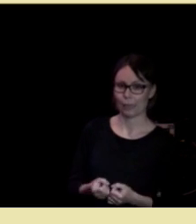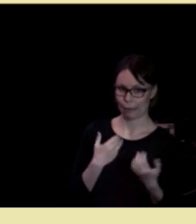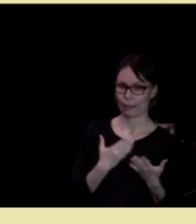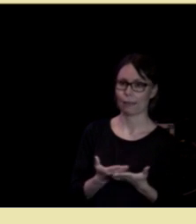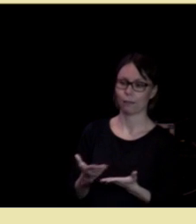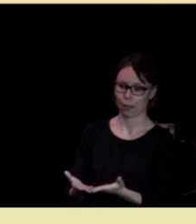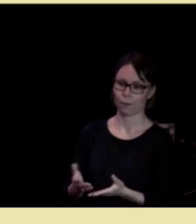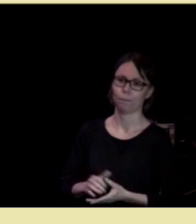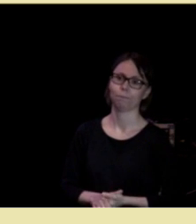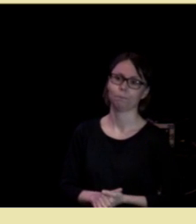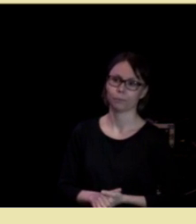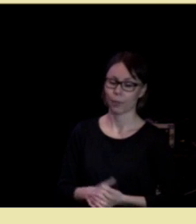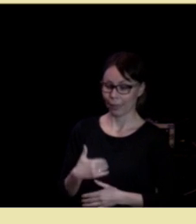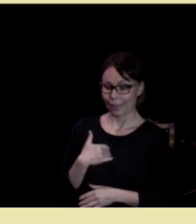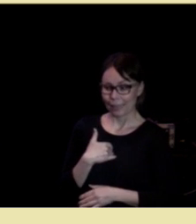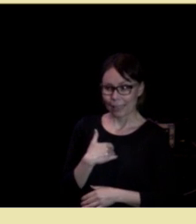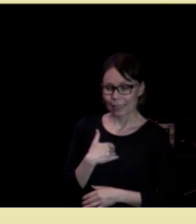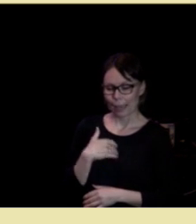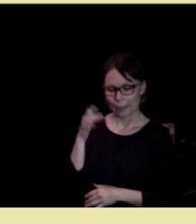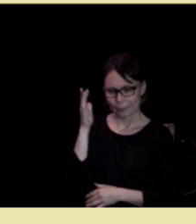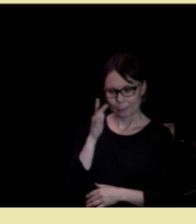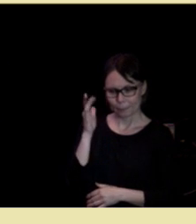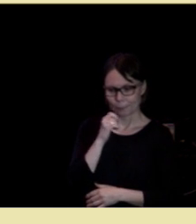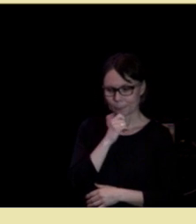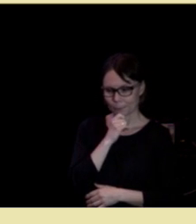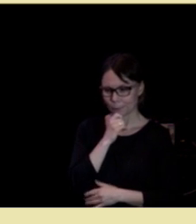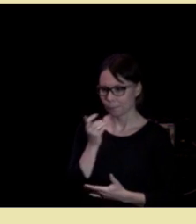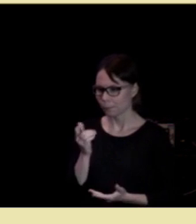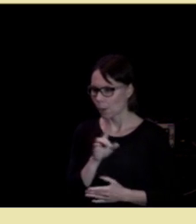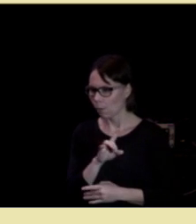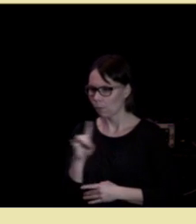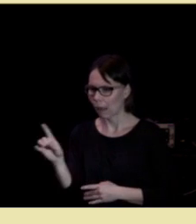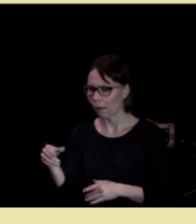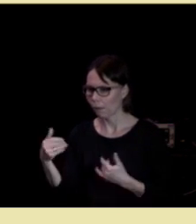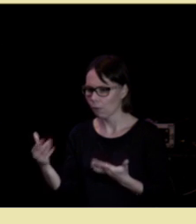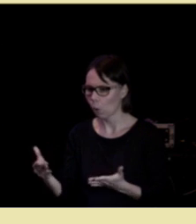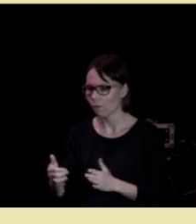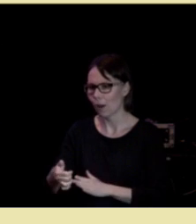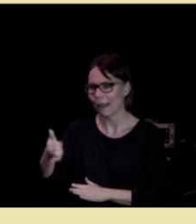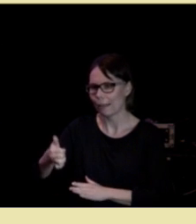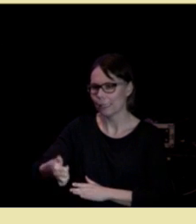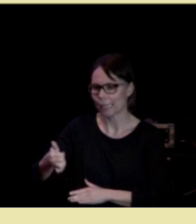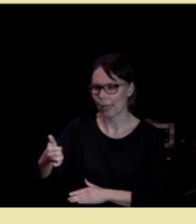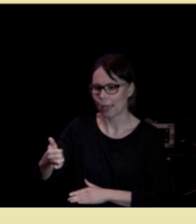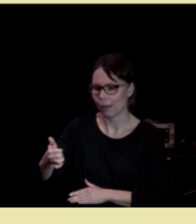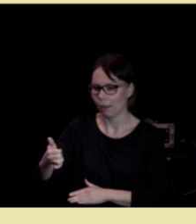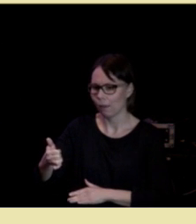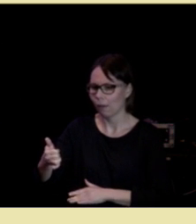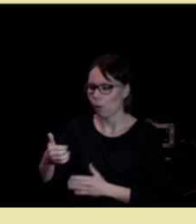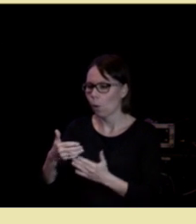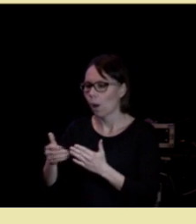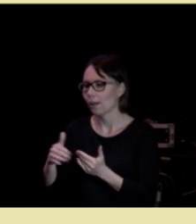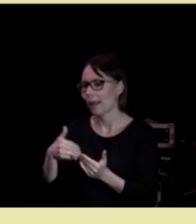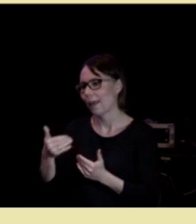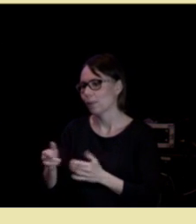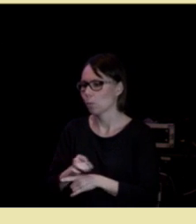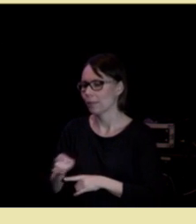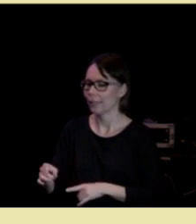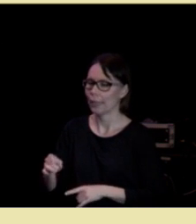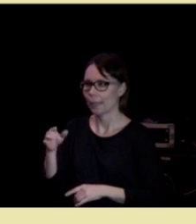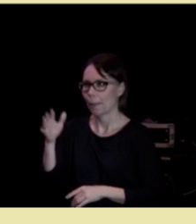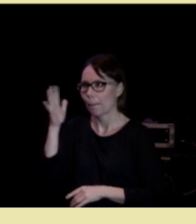tjenester. Og jeg undrer meg, hvor lenge skal det være tillatt for ledelse å handle etter det de mener og